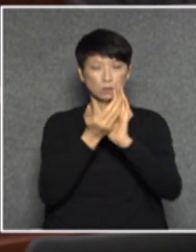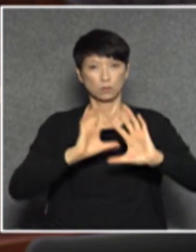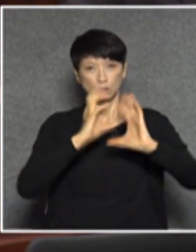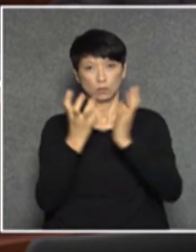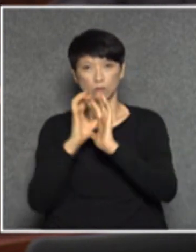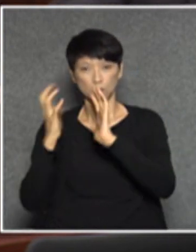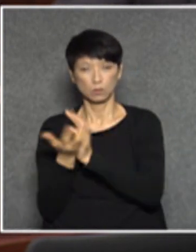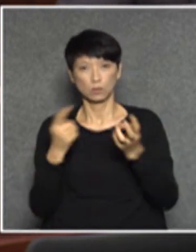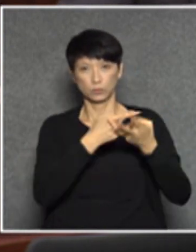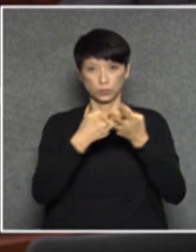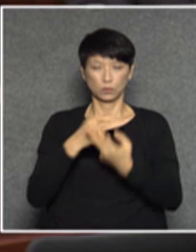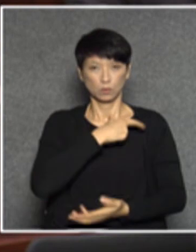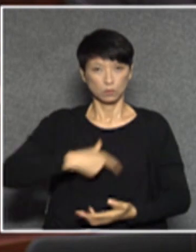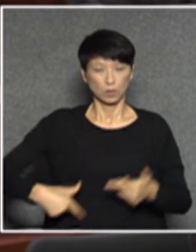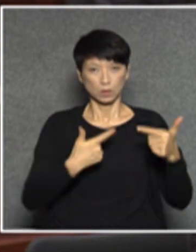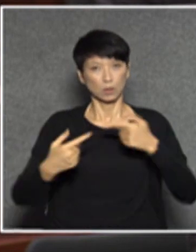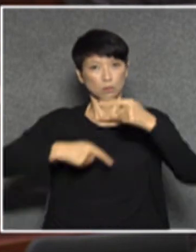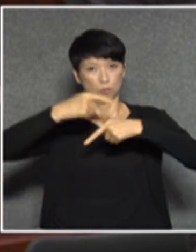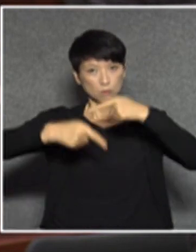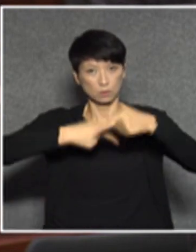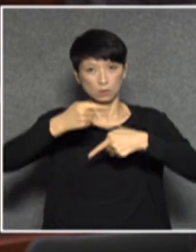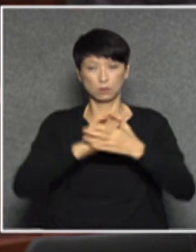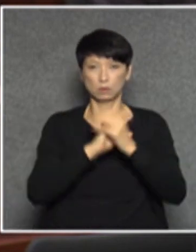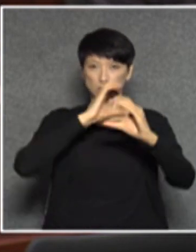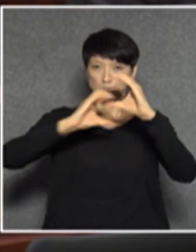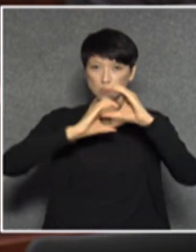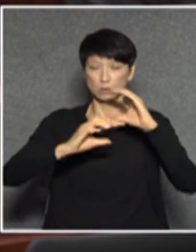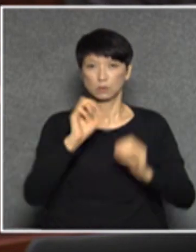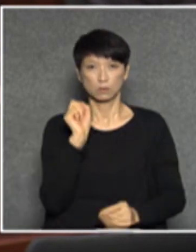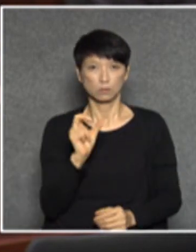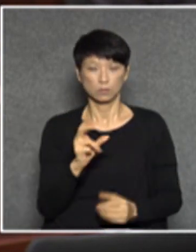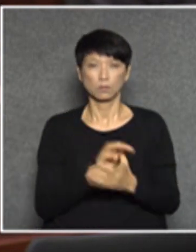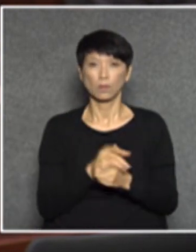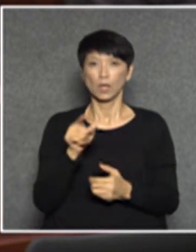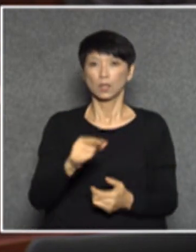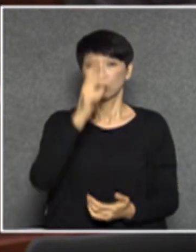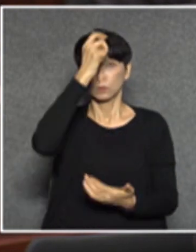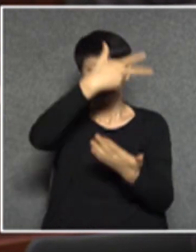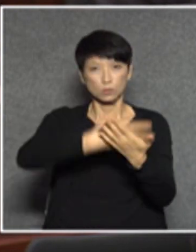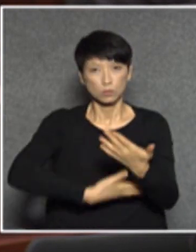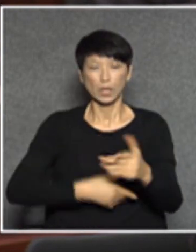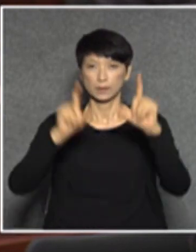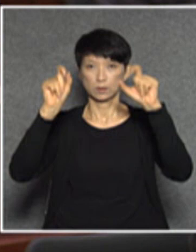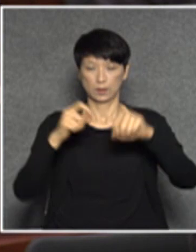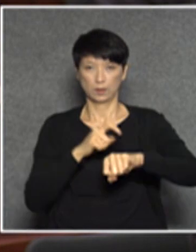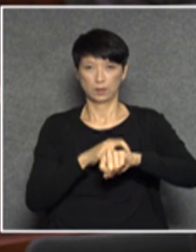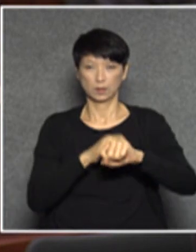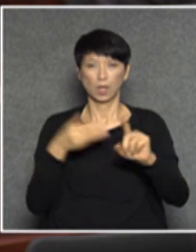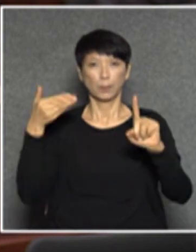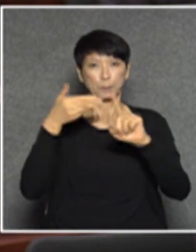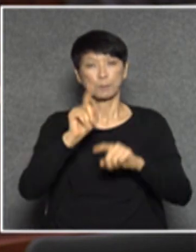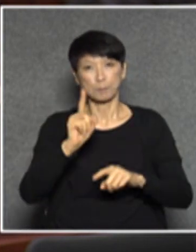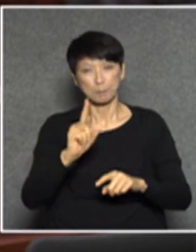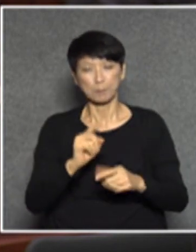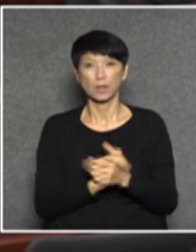續去傾偈或者去溝通，而係令到你嘅施政咧，你解釋你嘅施政嘅理念，你需要咩嘢，亦都吸